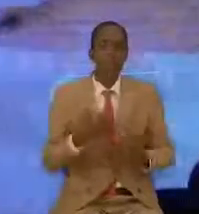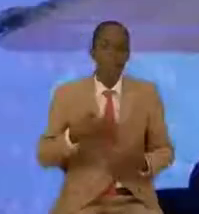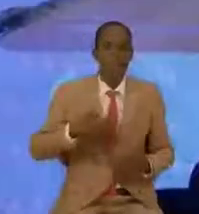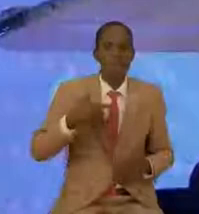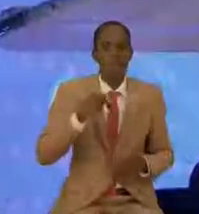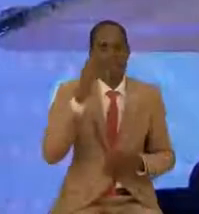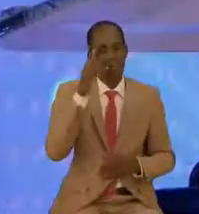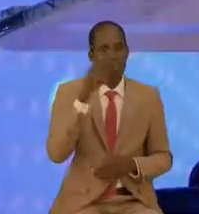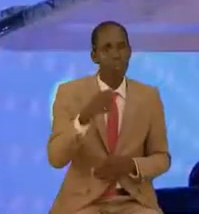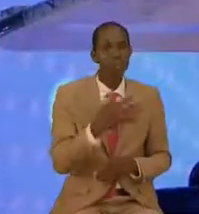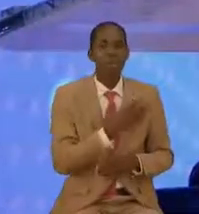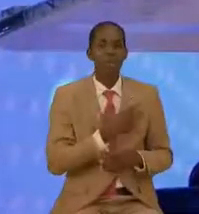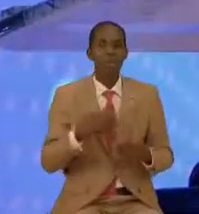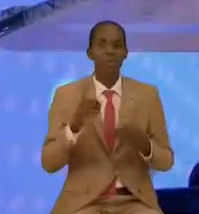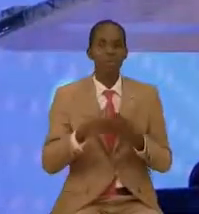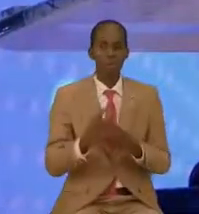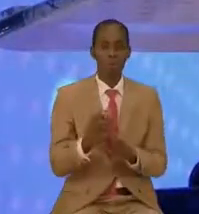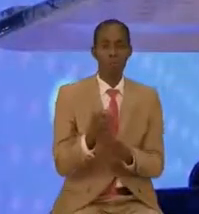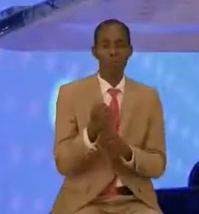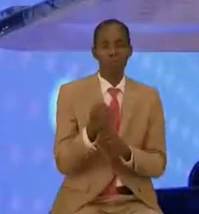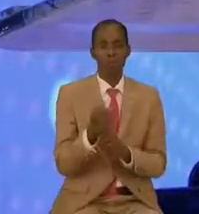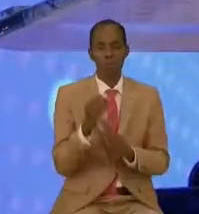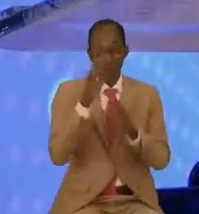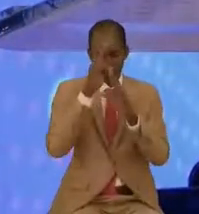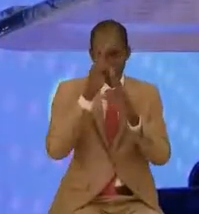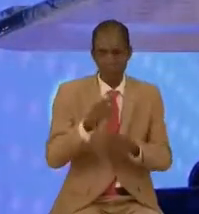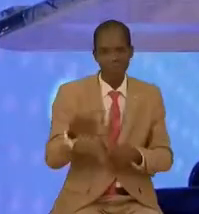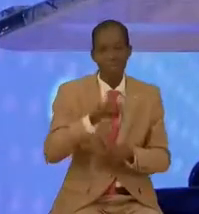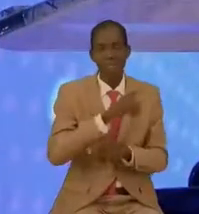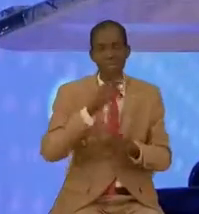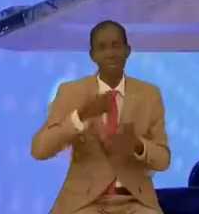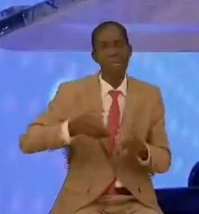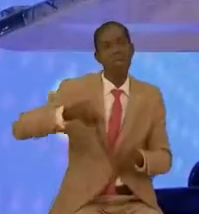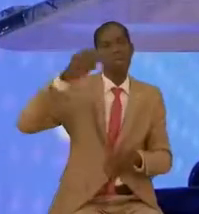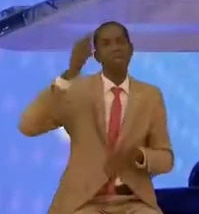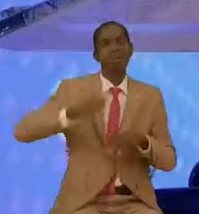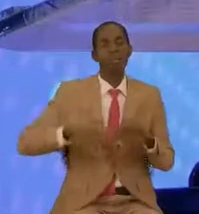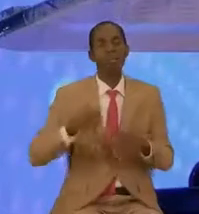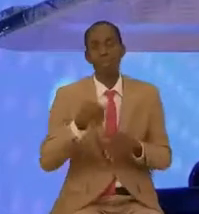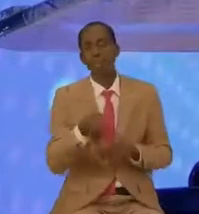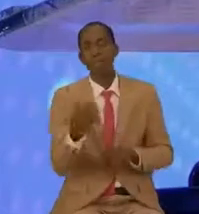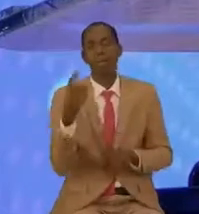devant eux, que vous ayez l'affection pour eux, que vous les teniez en haute estime.